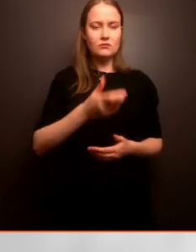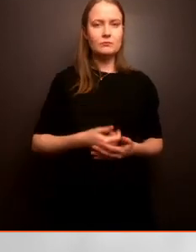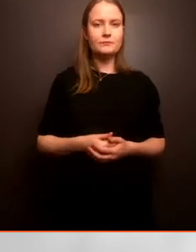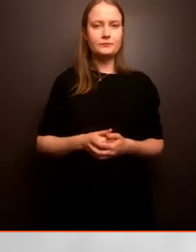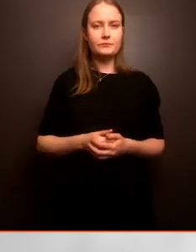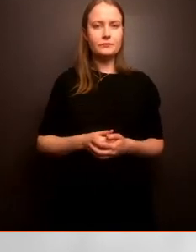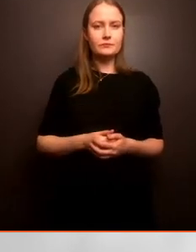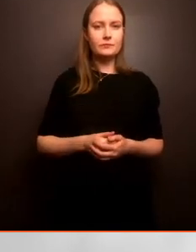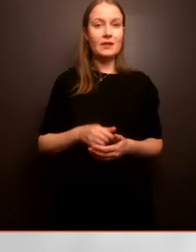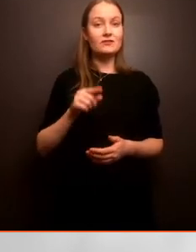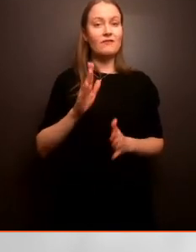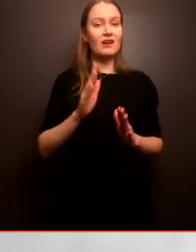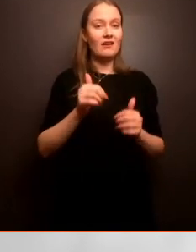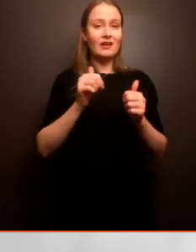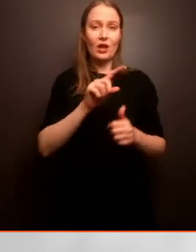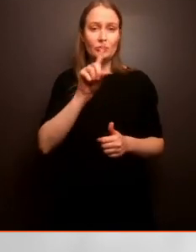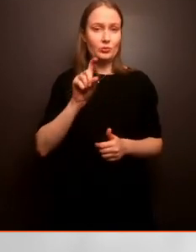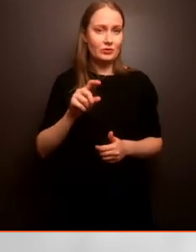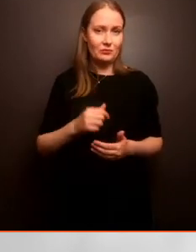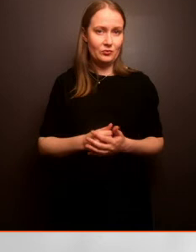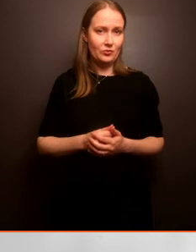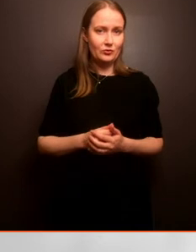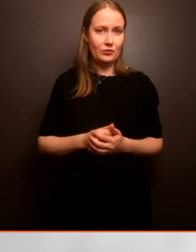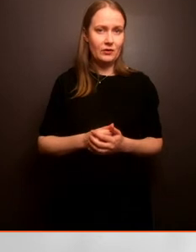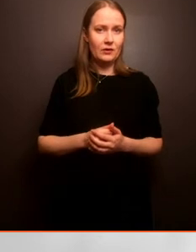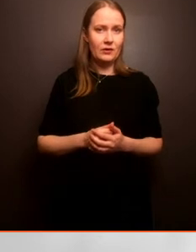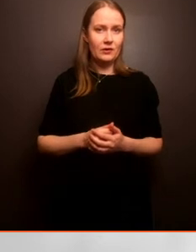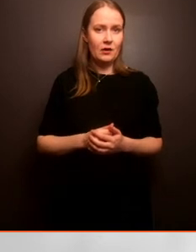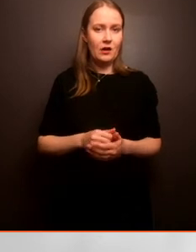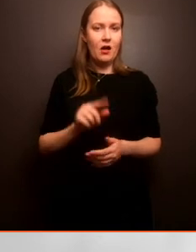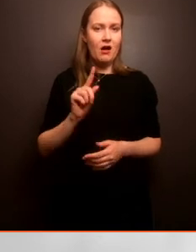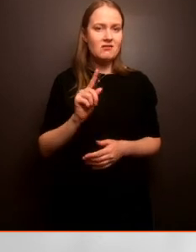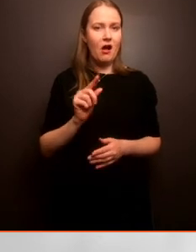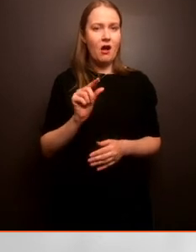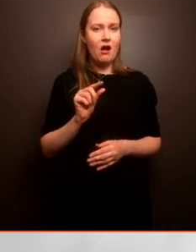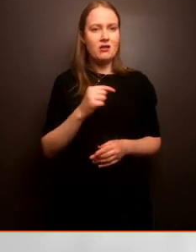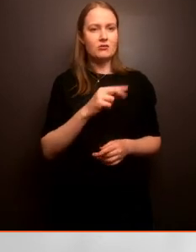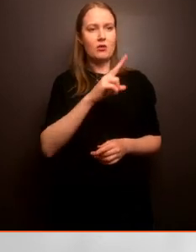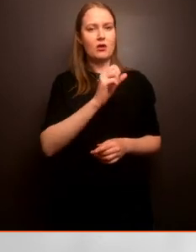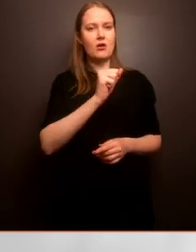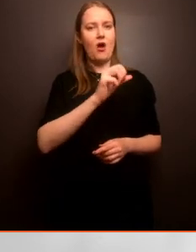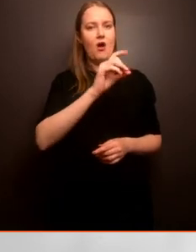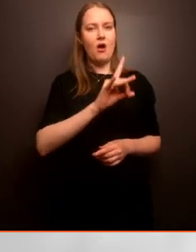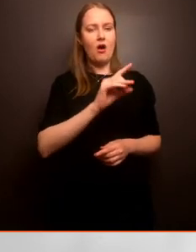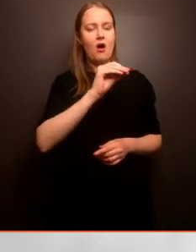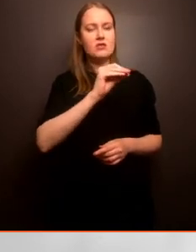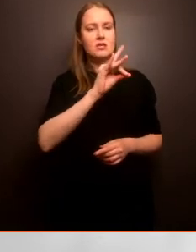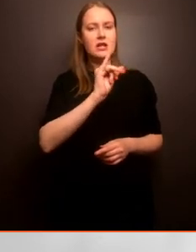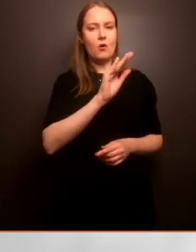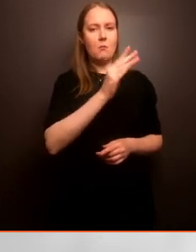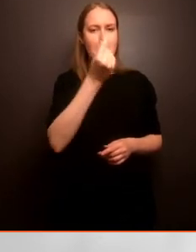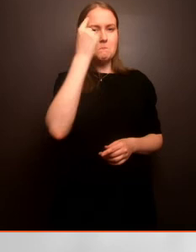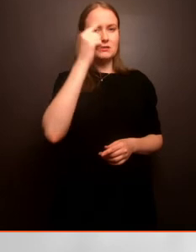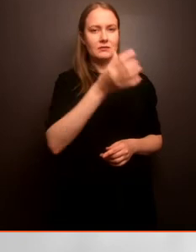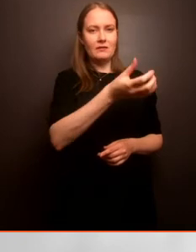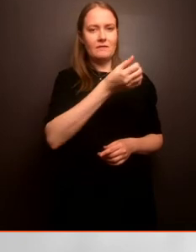See on päris hea küsimus. Ma pigem siiski jällegi napsan natuke Kadri mõtteid selles osas, et kus